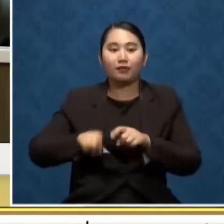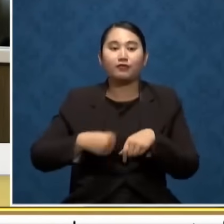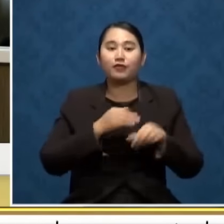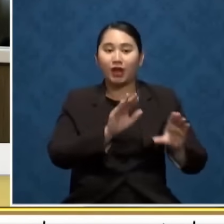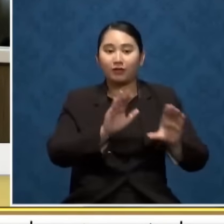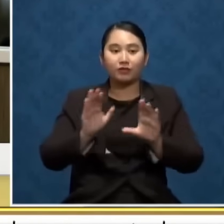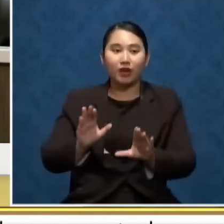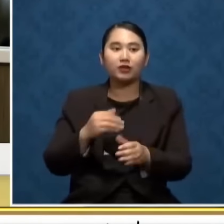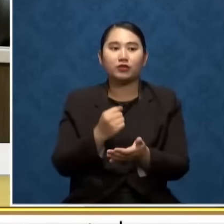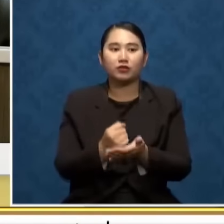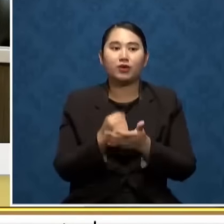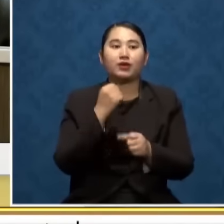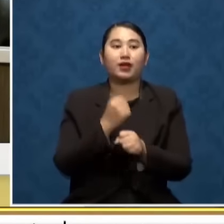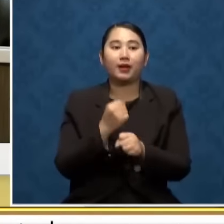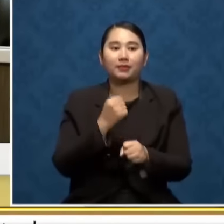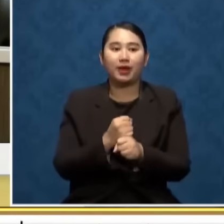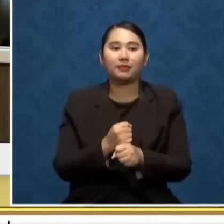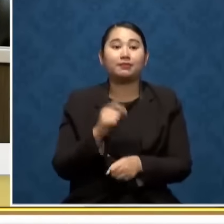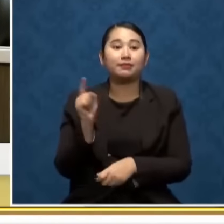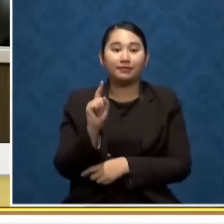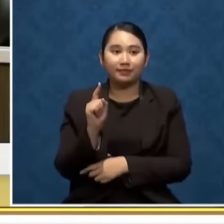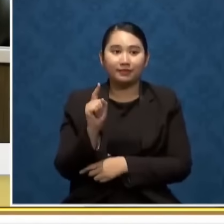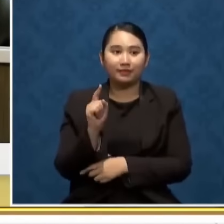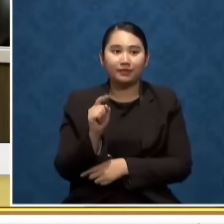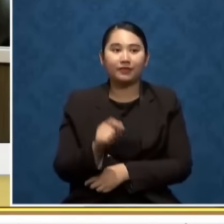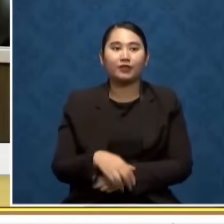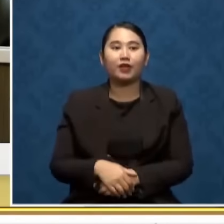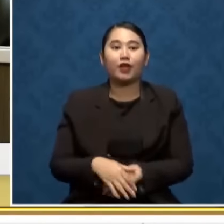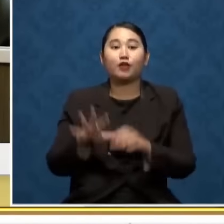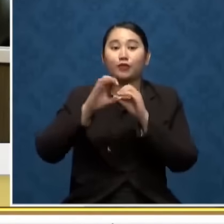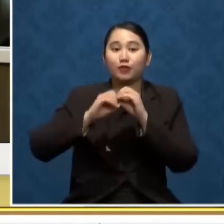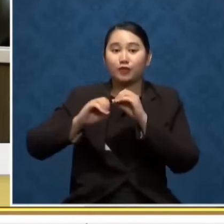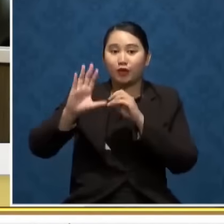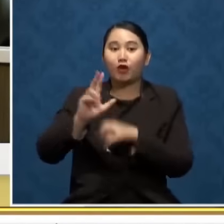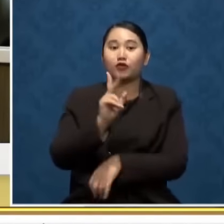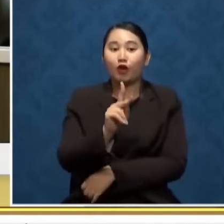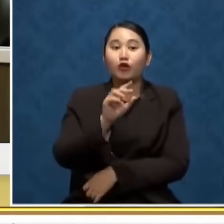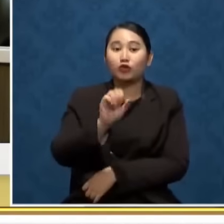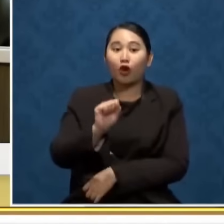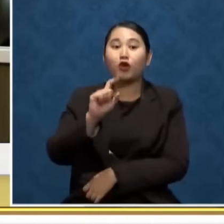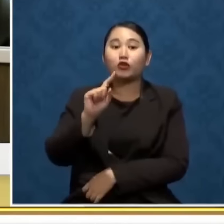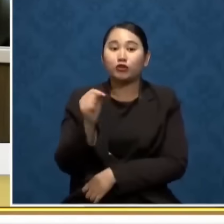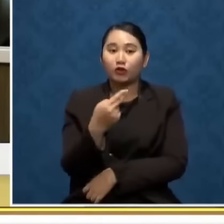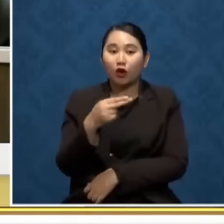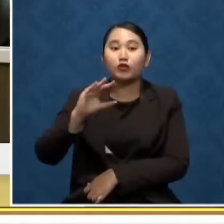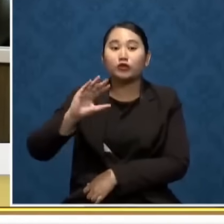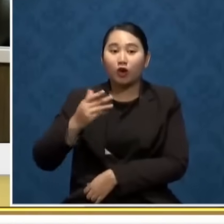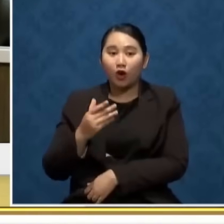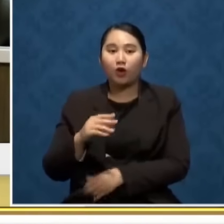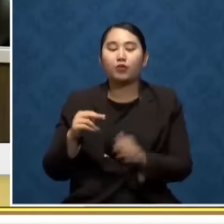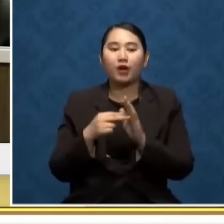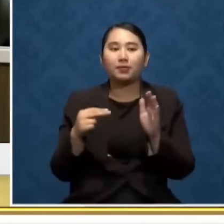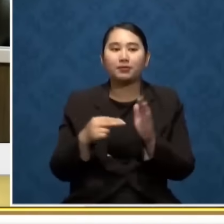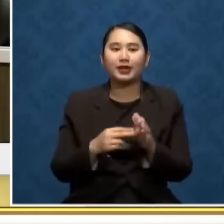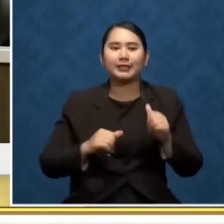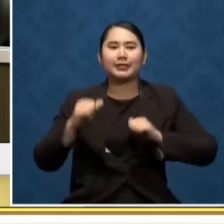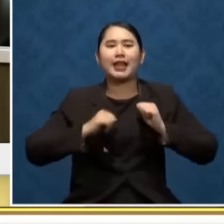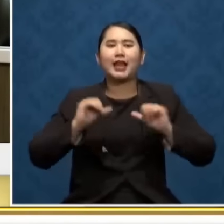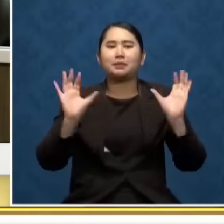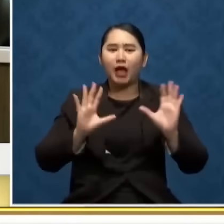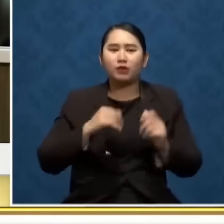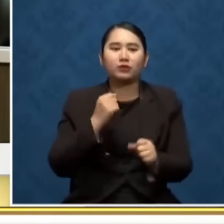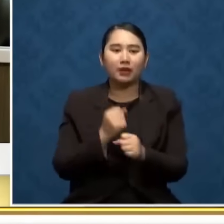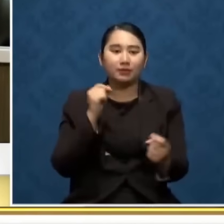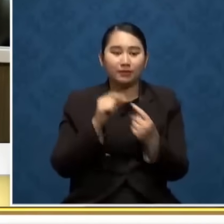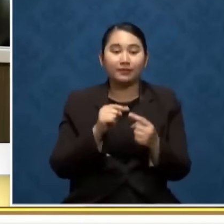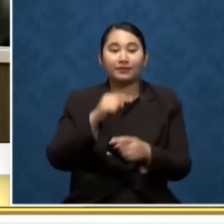ครับให้ท่านช่วยทำนะครับให้เป็นกสทช.อย่างแท้จริงครับคำว่ากสทช.ในที่นี้คือเลิกการแสดงแล้วก็ทำเพื่อช